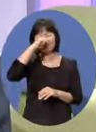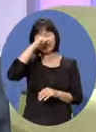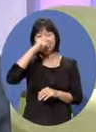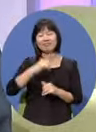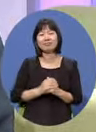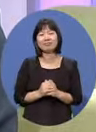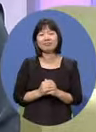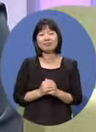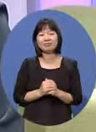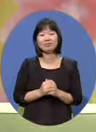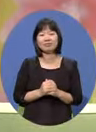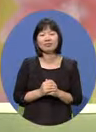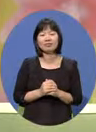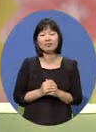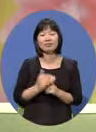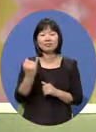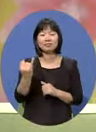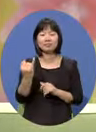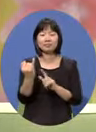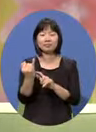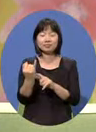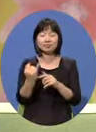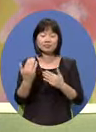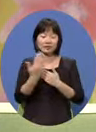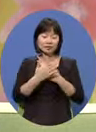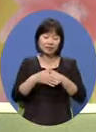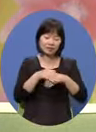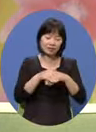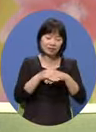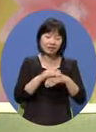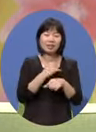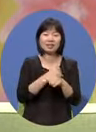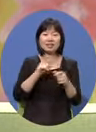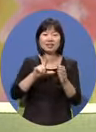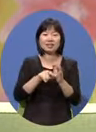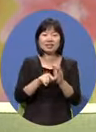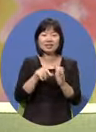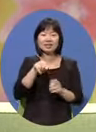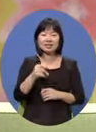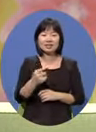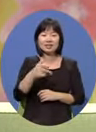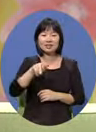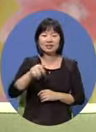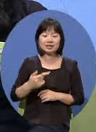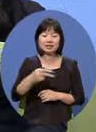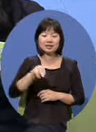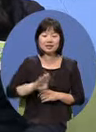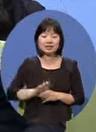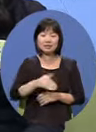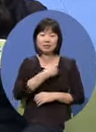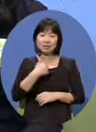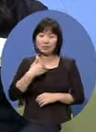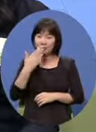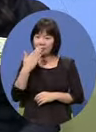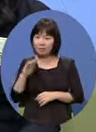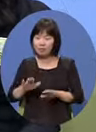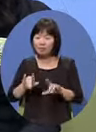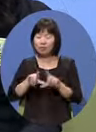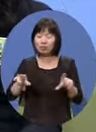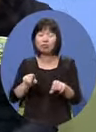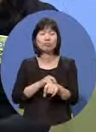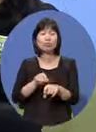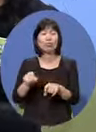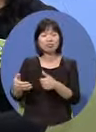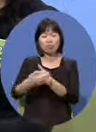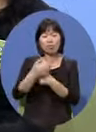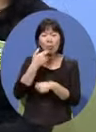사실. 네. 네. 근데 한주 씨 스킨십 부분에서는 어떻게 좀 만족? 이렇게 되셨나요? 네, 평상시에는 거의 스킨십 없고요.